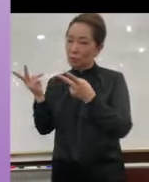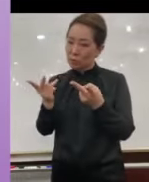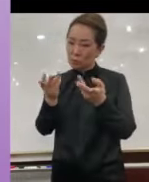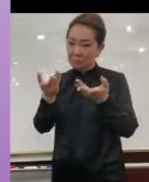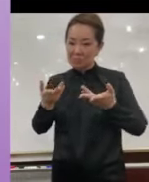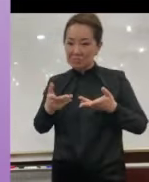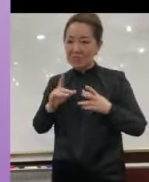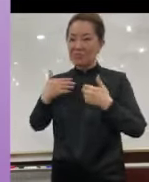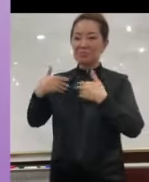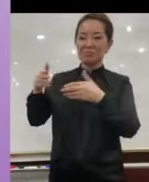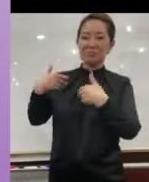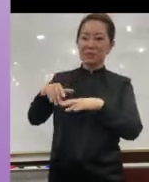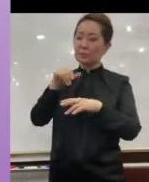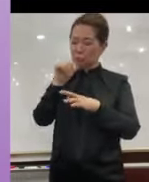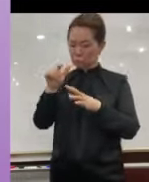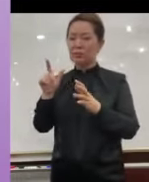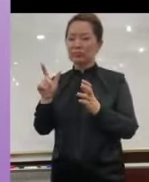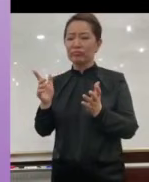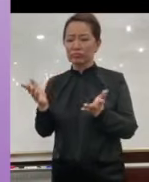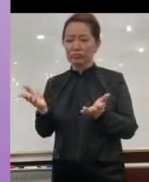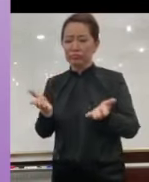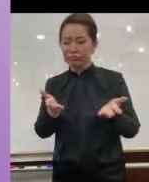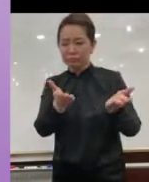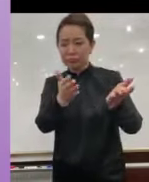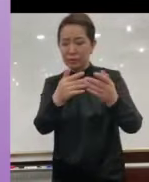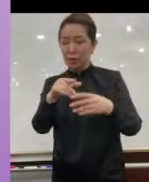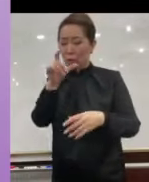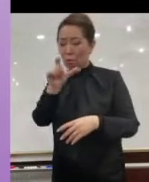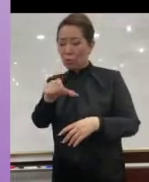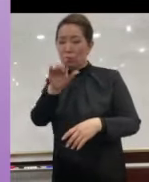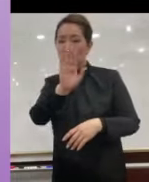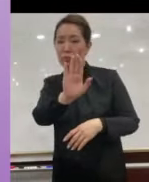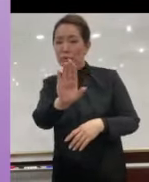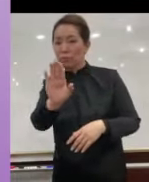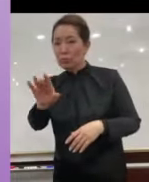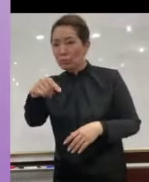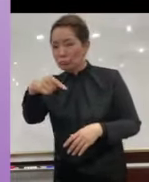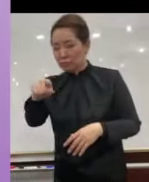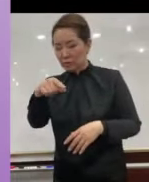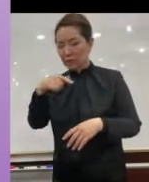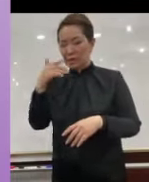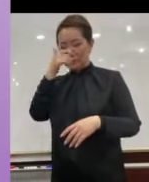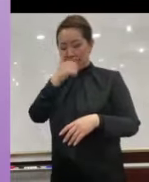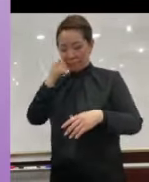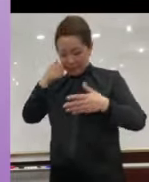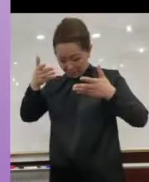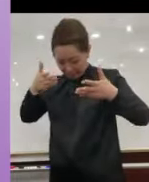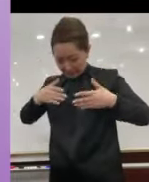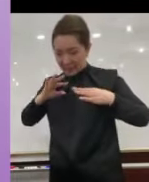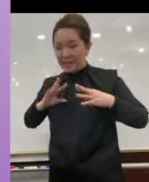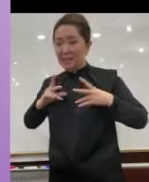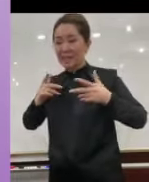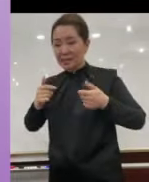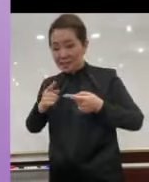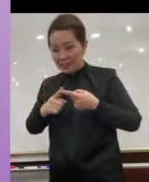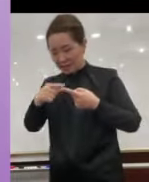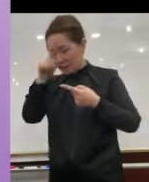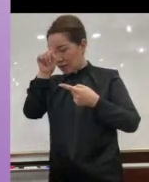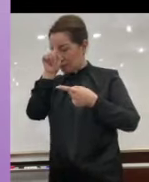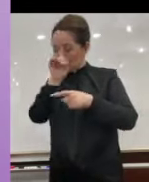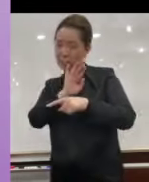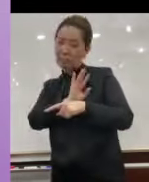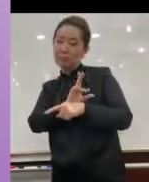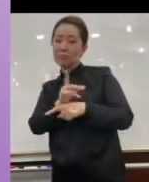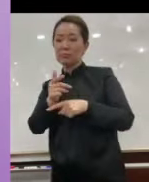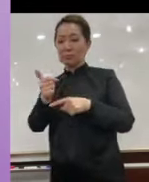юм. Энэ тухайн хүмүүсийг бол одоо те би сэргэн засах эмчлэх ийм зүйлүүд